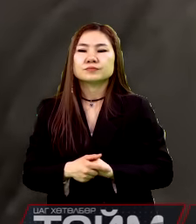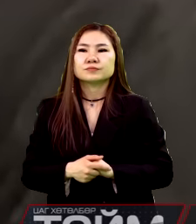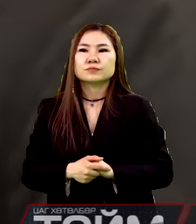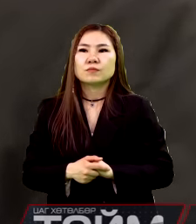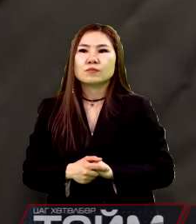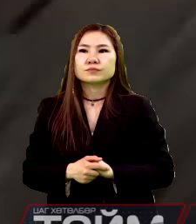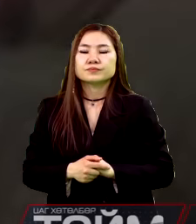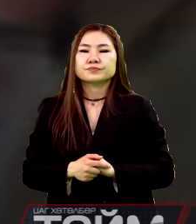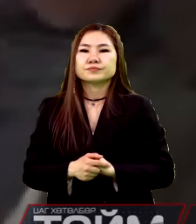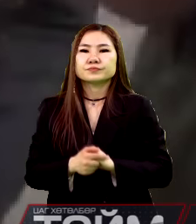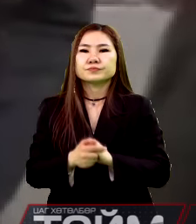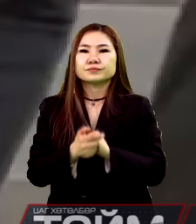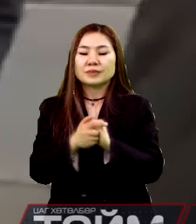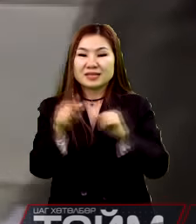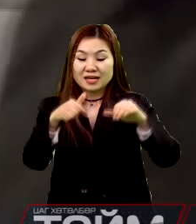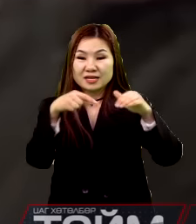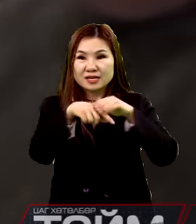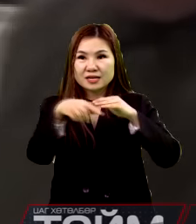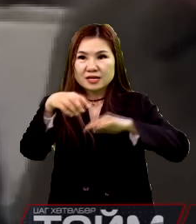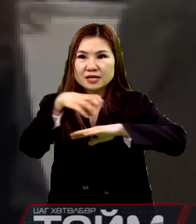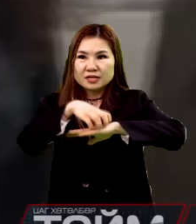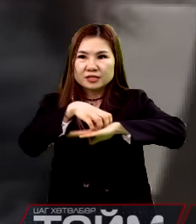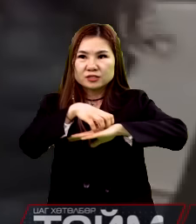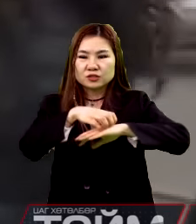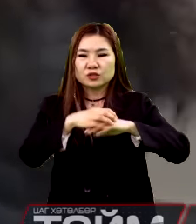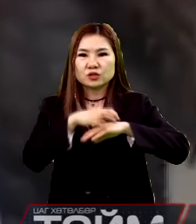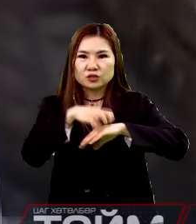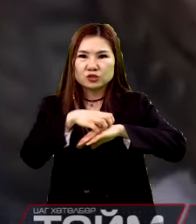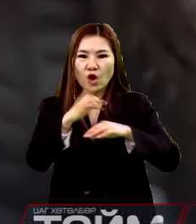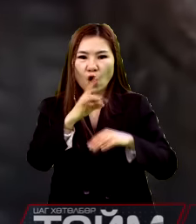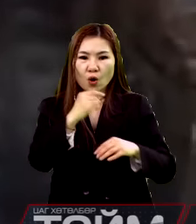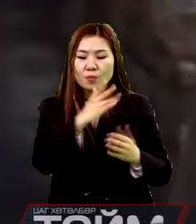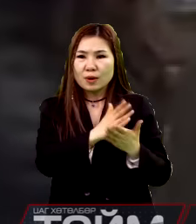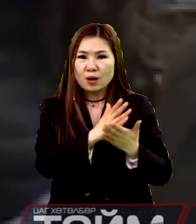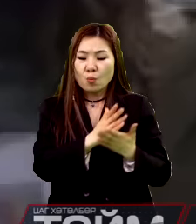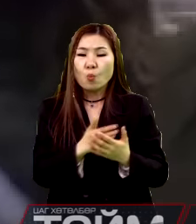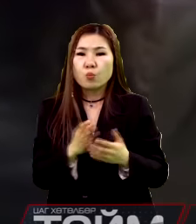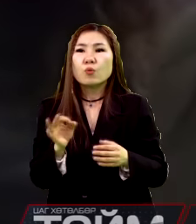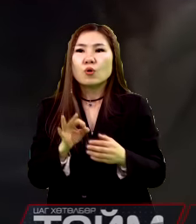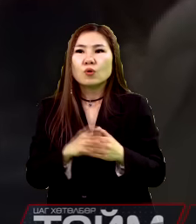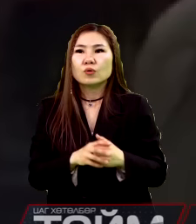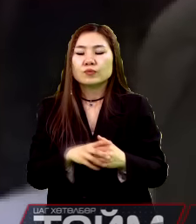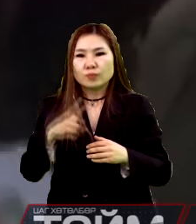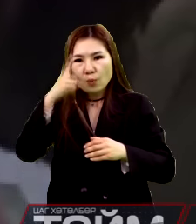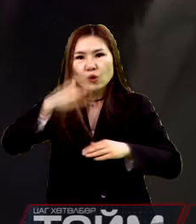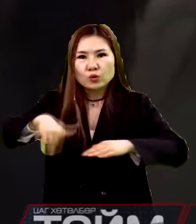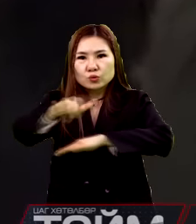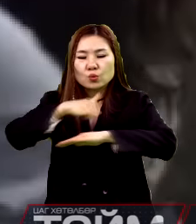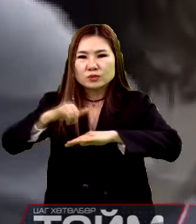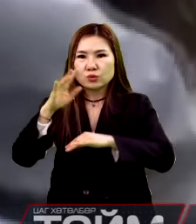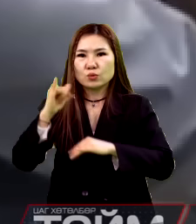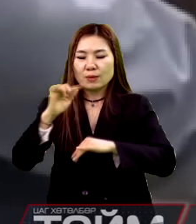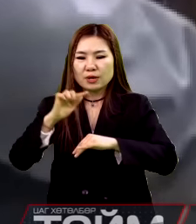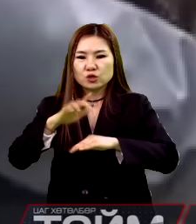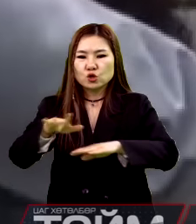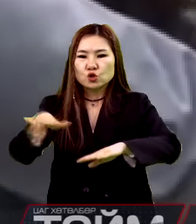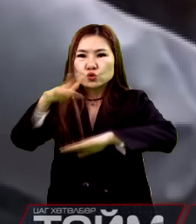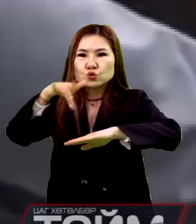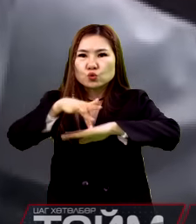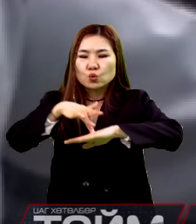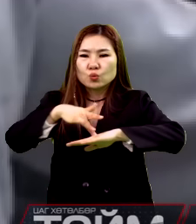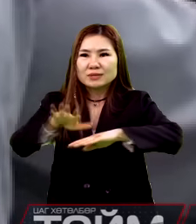чи ингээд гэр дотор чи юм нэг юм сэг цуглуулад байж болох уу чи зүгээр боддоо эн чин Монгол улсын нийслэлийн төв зам